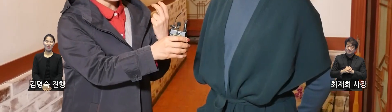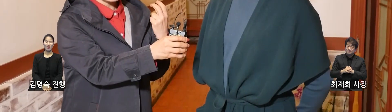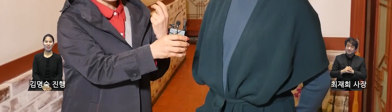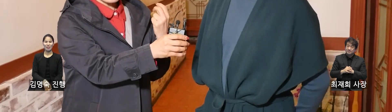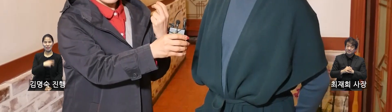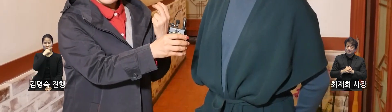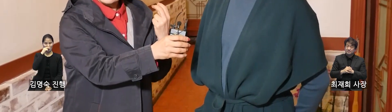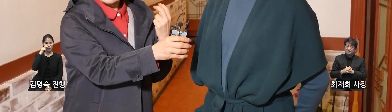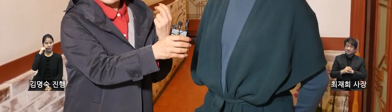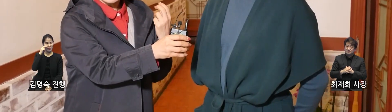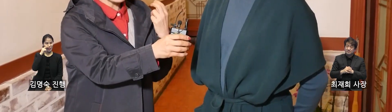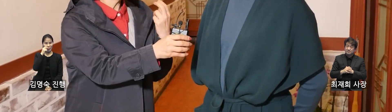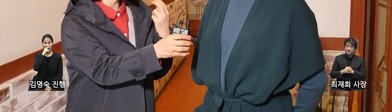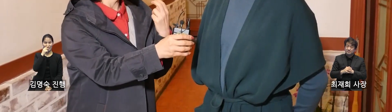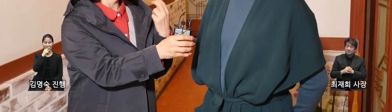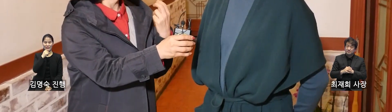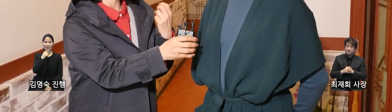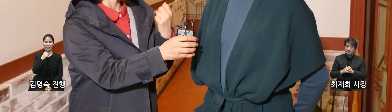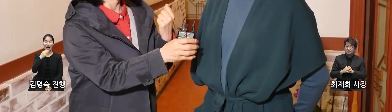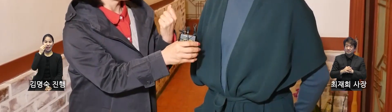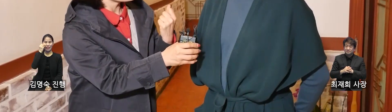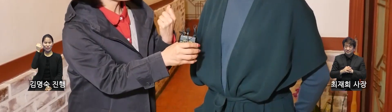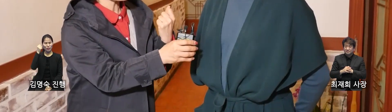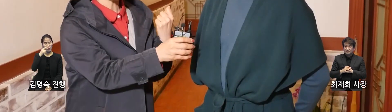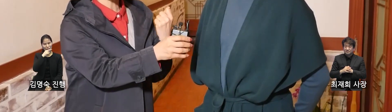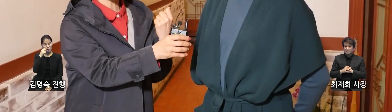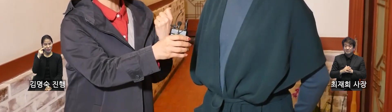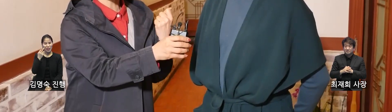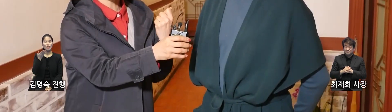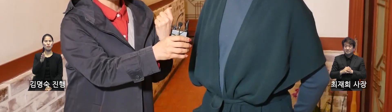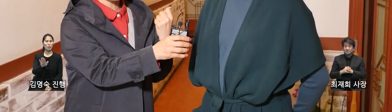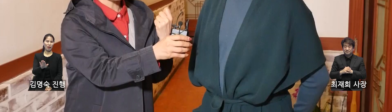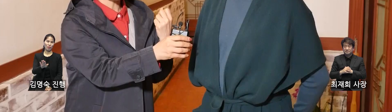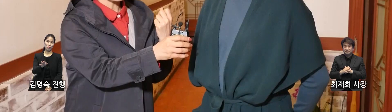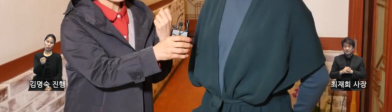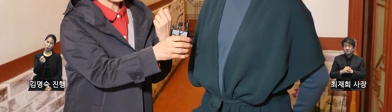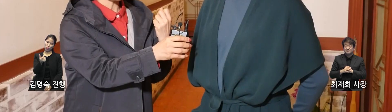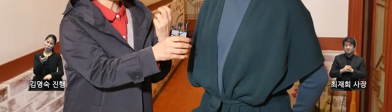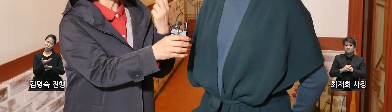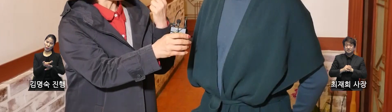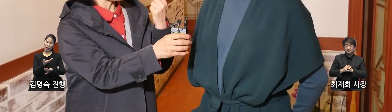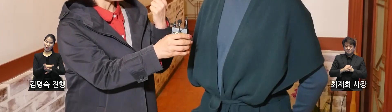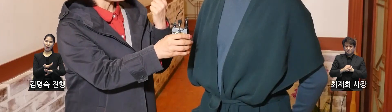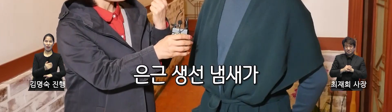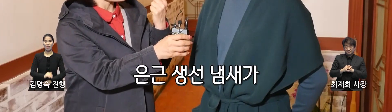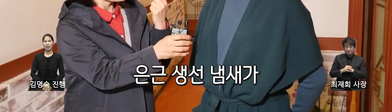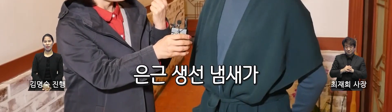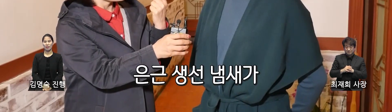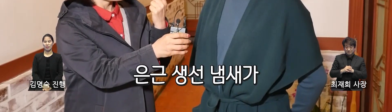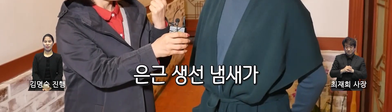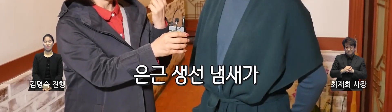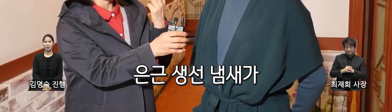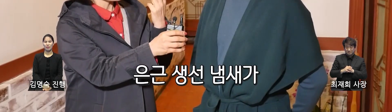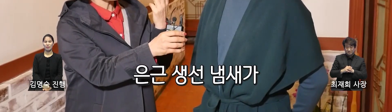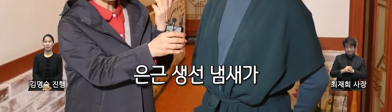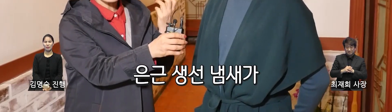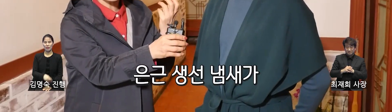가 어디선가 낯익은 냄새 같으면서도 모드라 그게 살짝